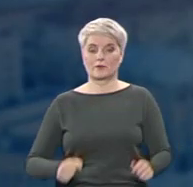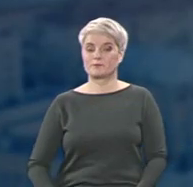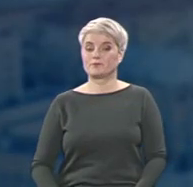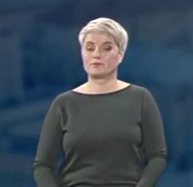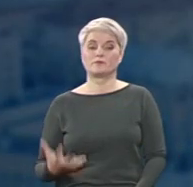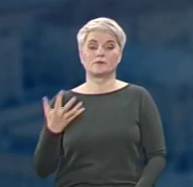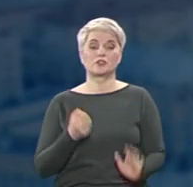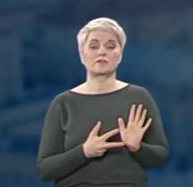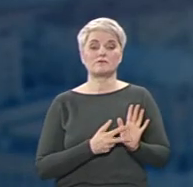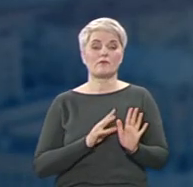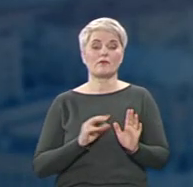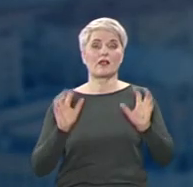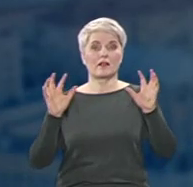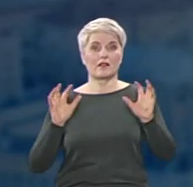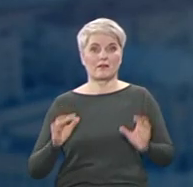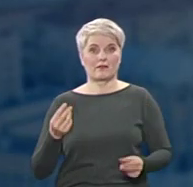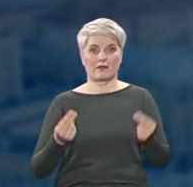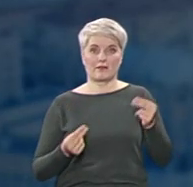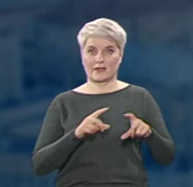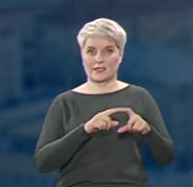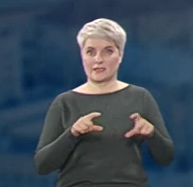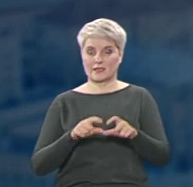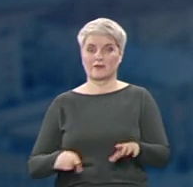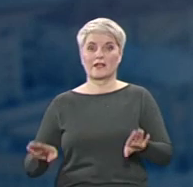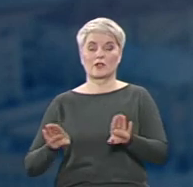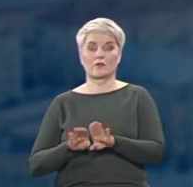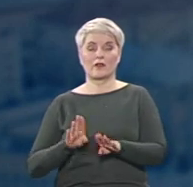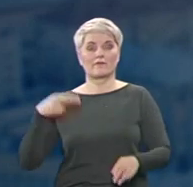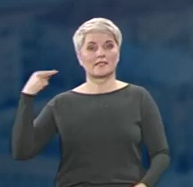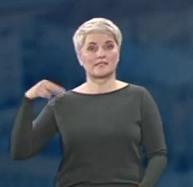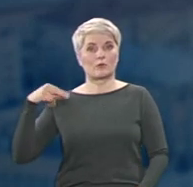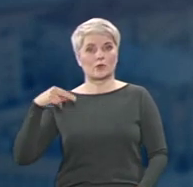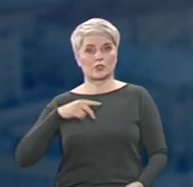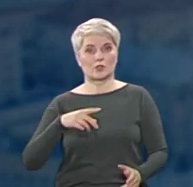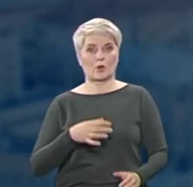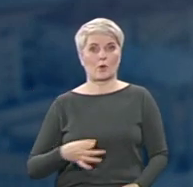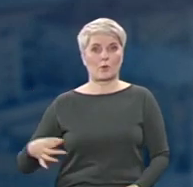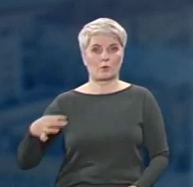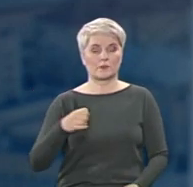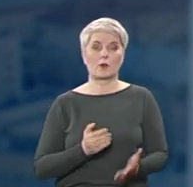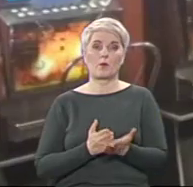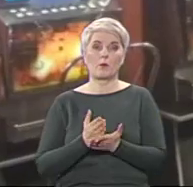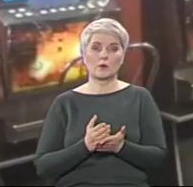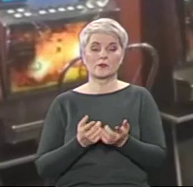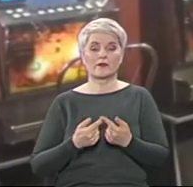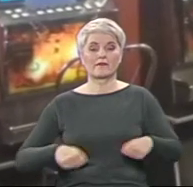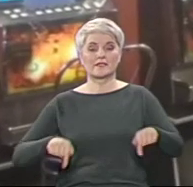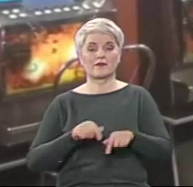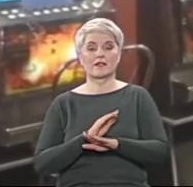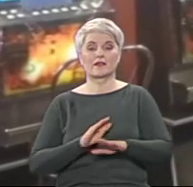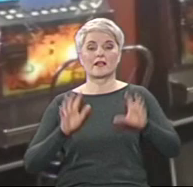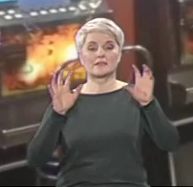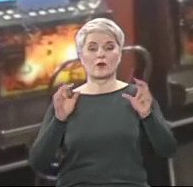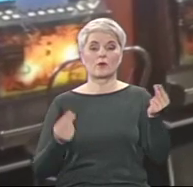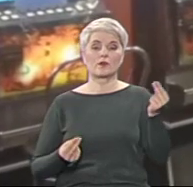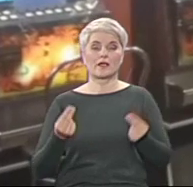Ще 8 нелегальних гральних закладів правоохоронці ліквідували в Запорізькій області. Послуги у сфері незаконних азартних ігор надавалися в Запоріжжі,